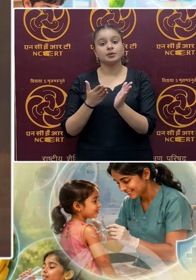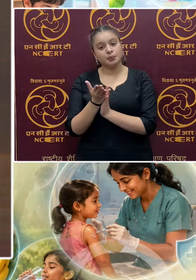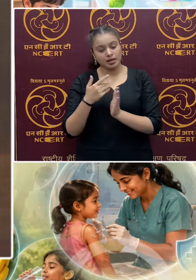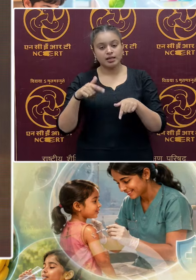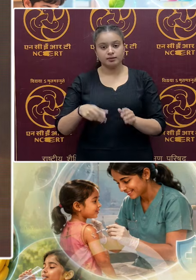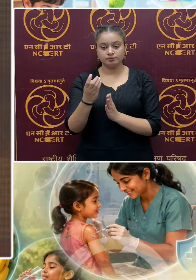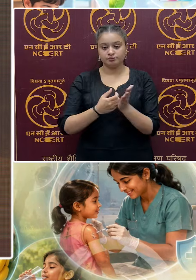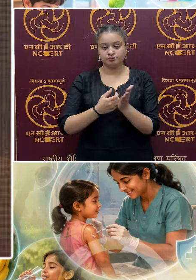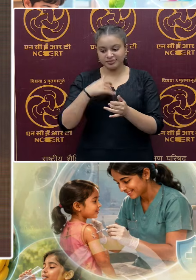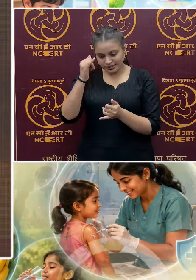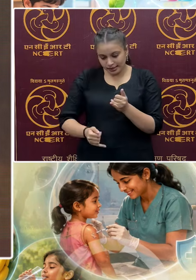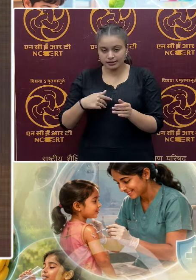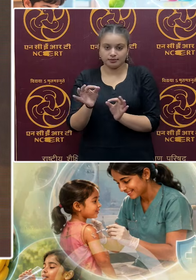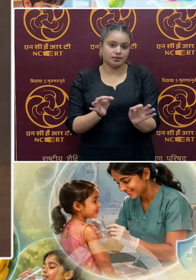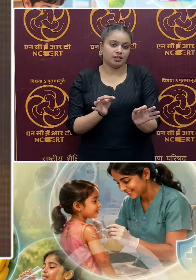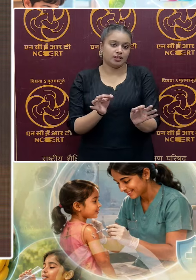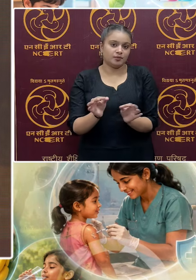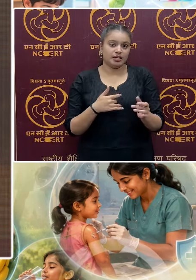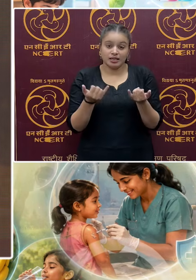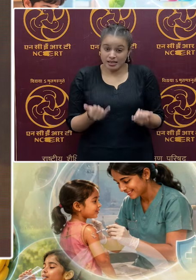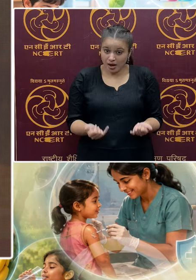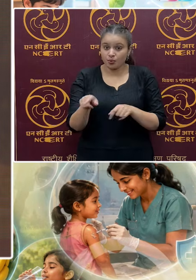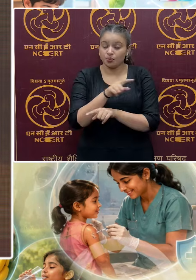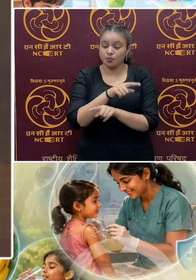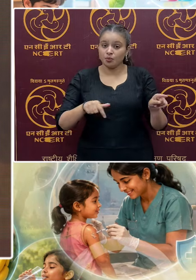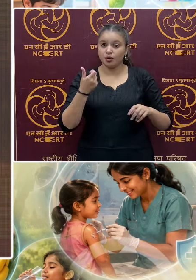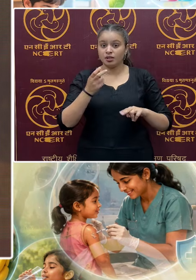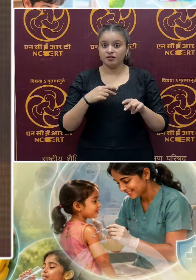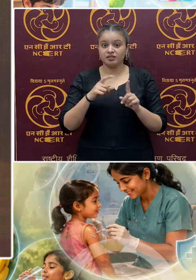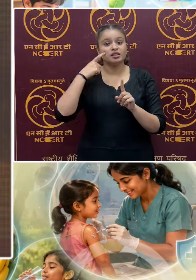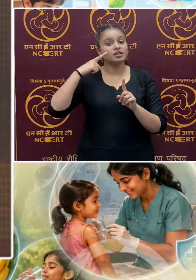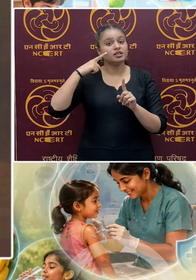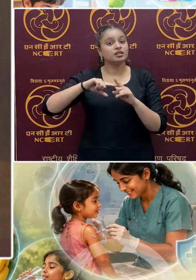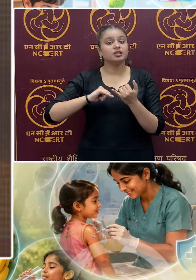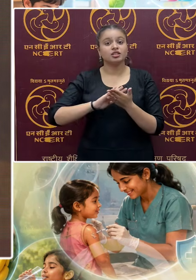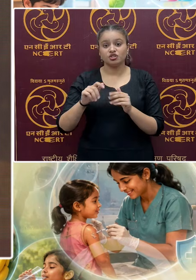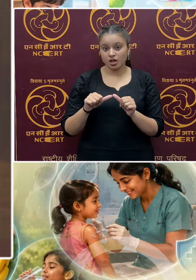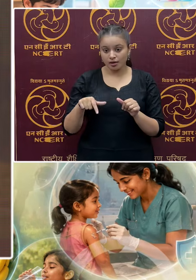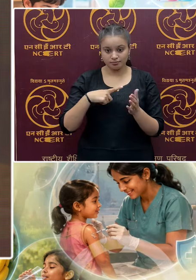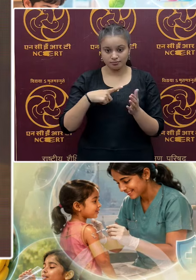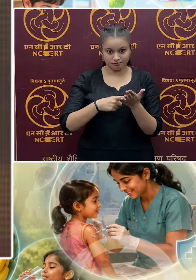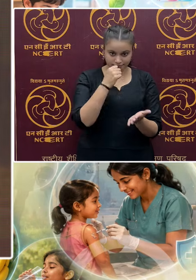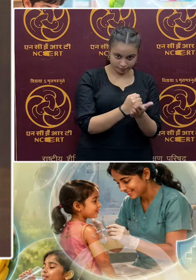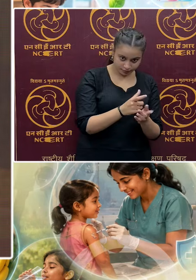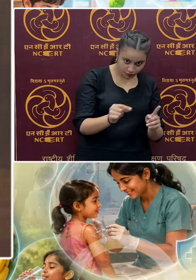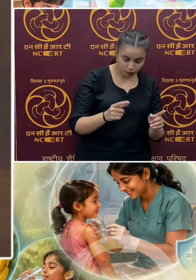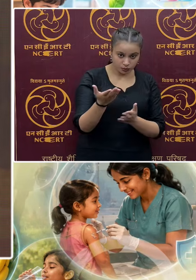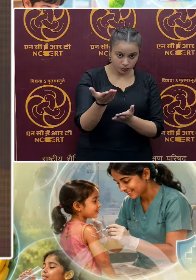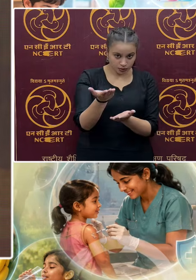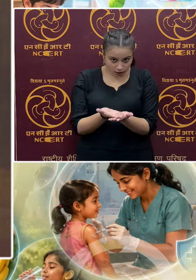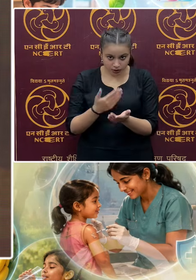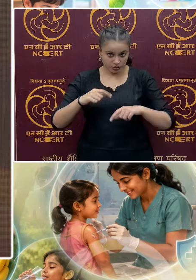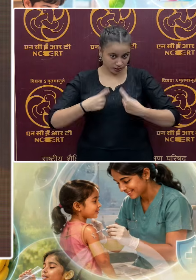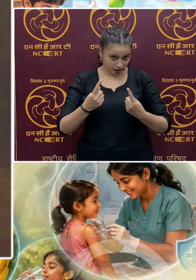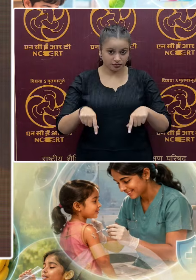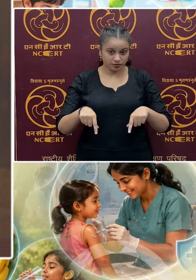टुवर्ड्स द एंड ऑफ द प्रोग्राम एक्सप्लेन करूंगी। बट फॉर नाउ आपको दीक्षा में या तो रजिस्टर करना है, एनरोल करना है खुद